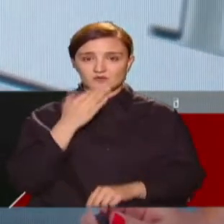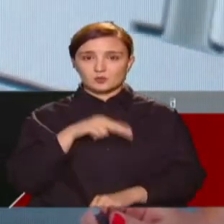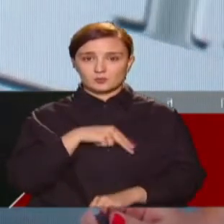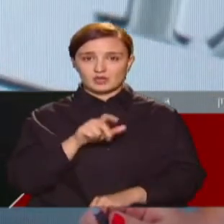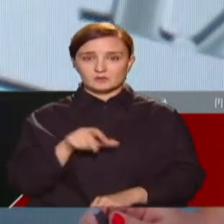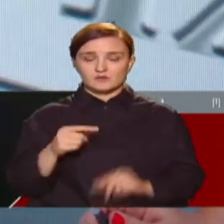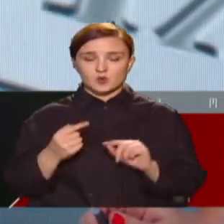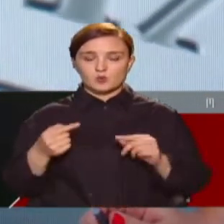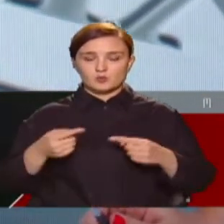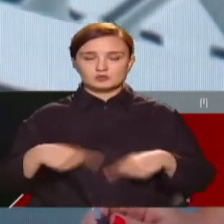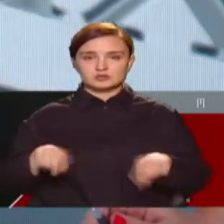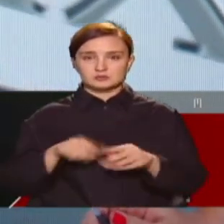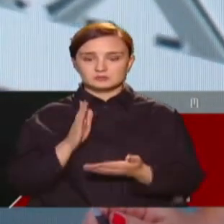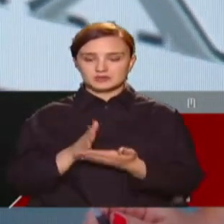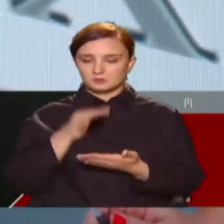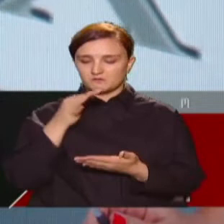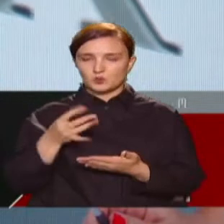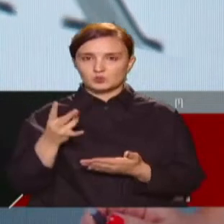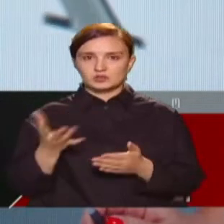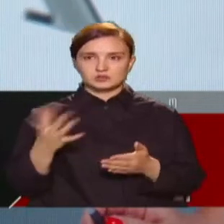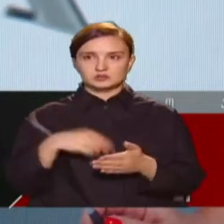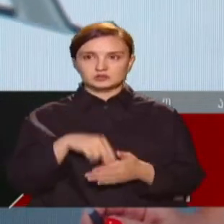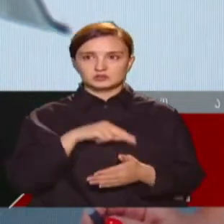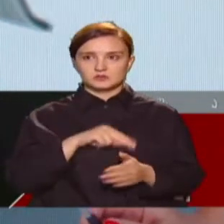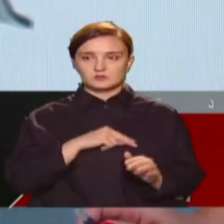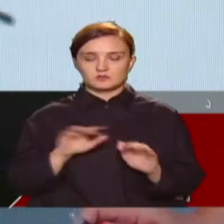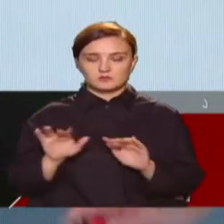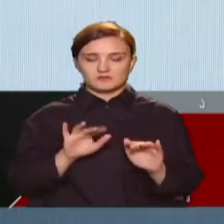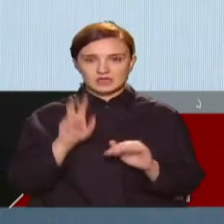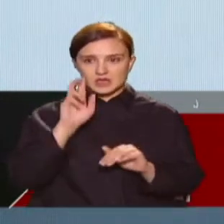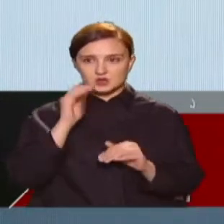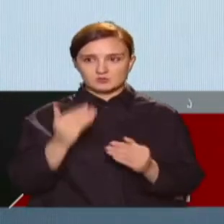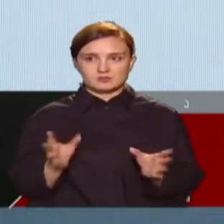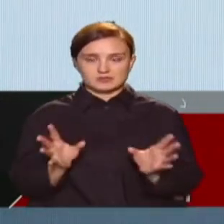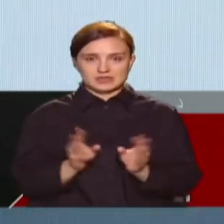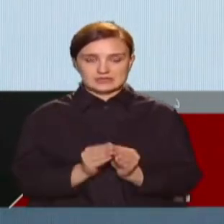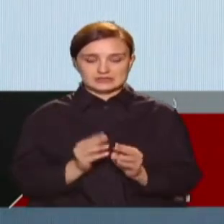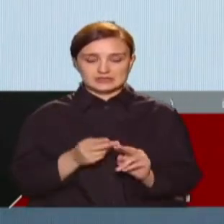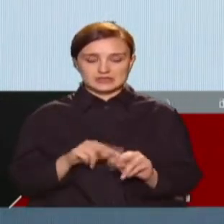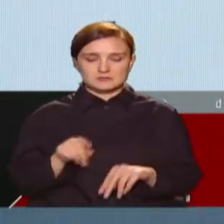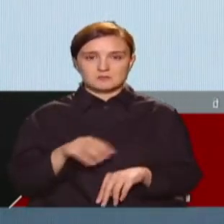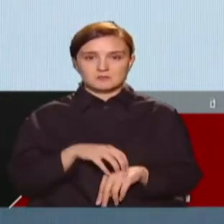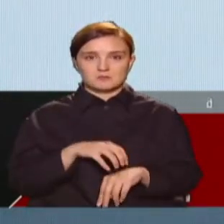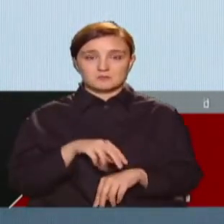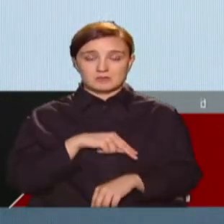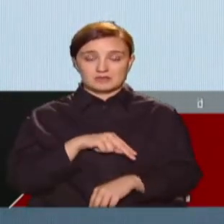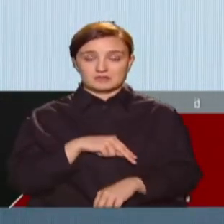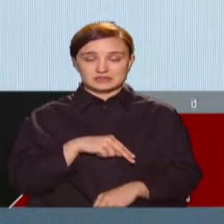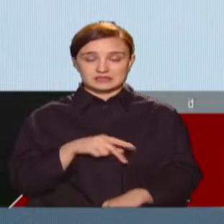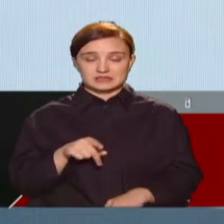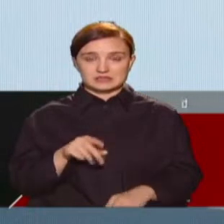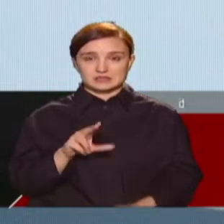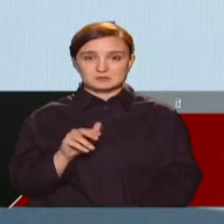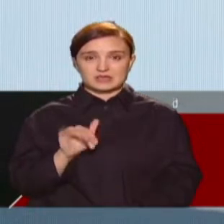ევროპარლამენტარებმა და ოპოზიციას პირდაპირ უთხრეს, რომ უნდა ჩაერთონ სამუშაო პროცესში ხელისუფლებასთან ერთად. ეს პარლამენტის ვიცესპიკერმა არჩილ